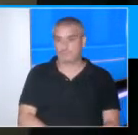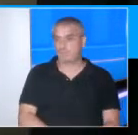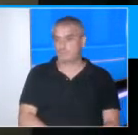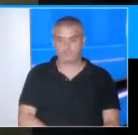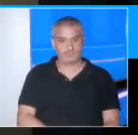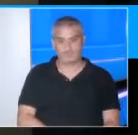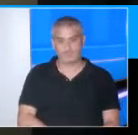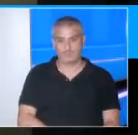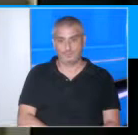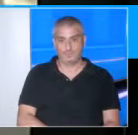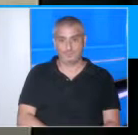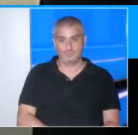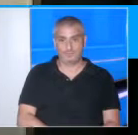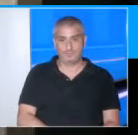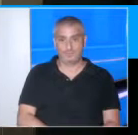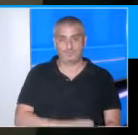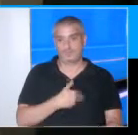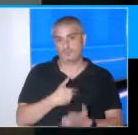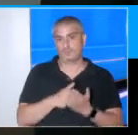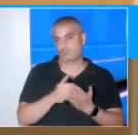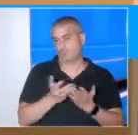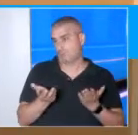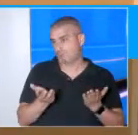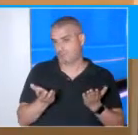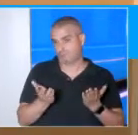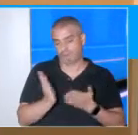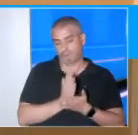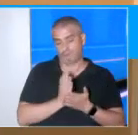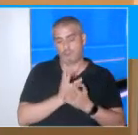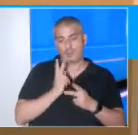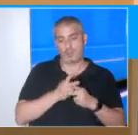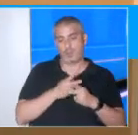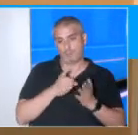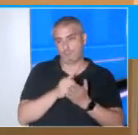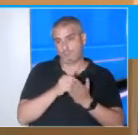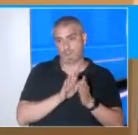אנחנו נערכים להמשך עליית הגל והחולים.